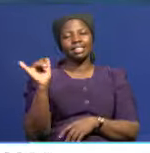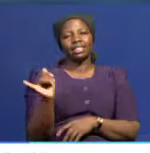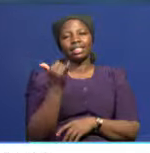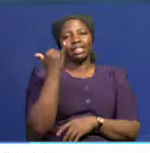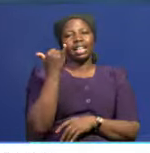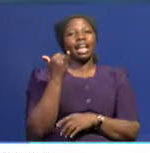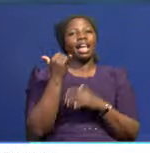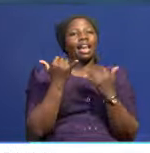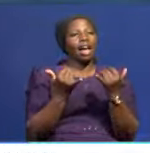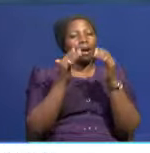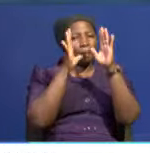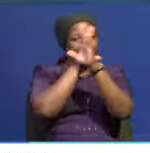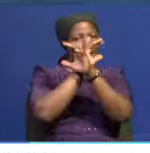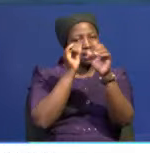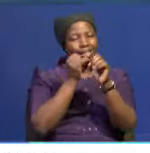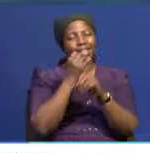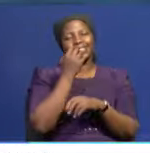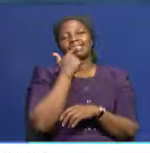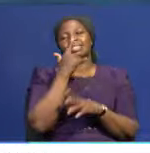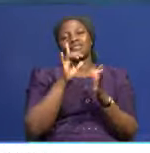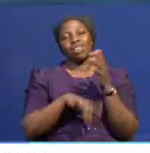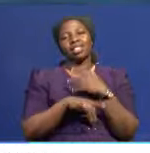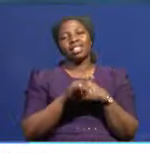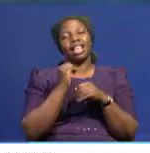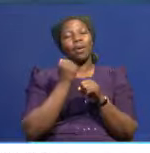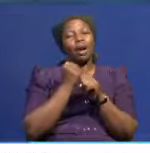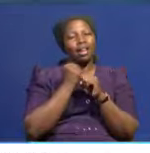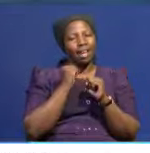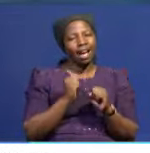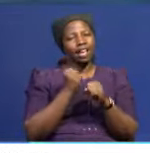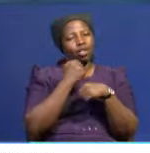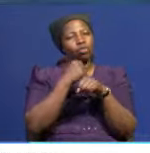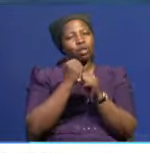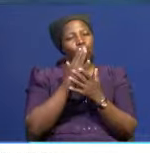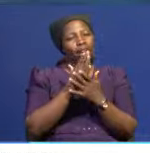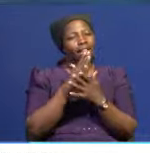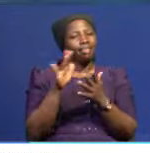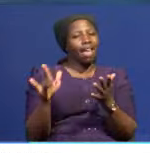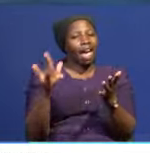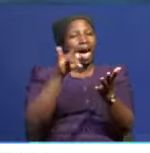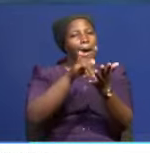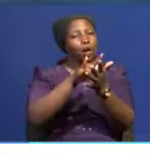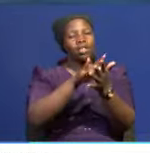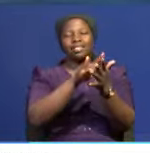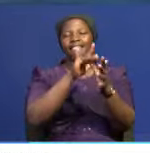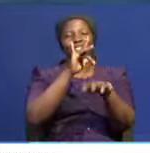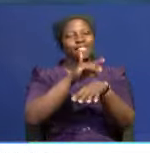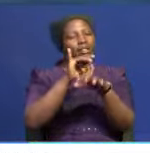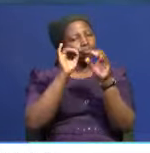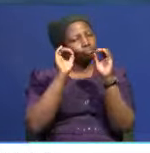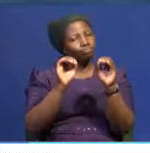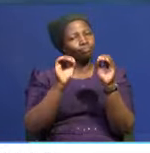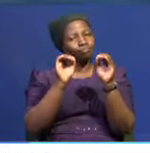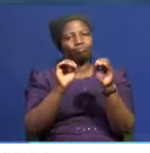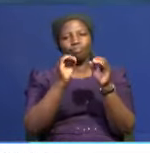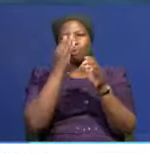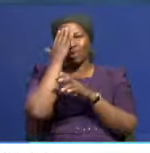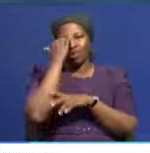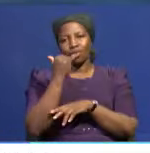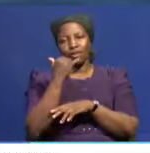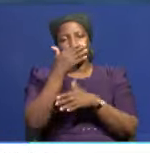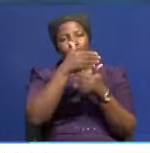kuhakikisha kwamba kituo hicho hakiadhiriki kutokana na majengo ambayo huenda yakawa tishio la kiusalama. Mwanahabari